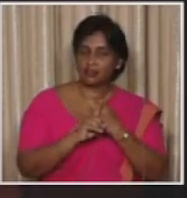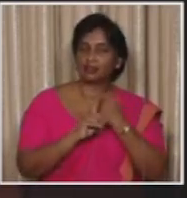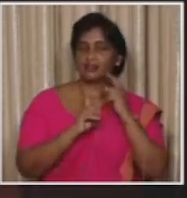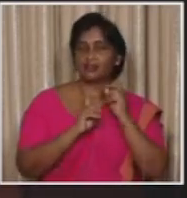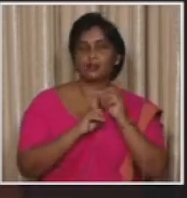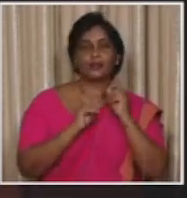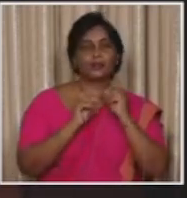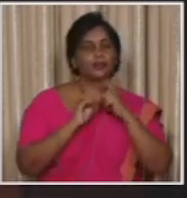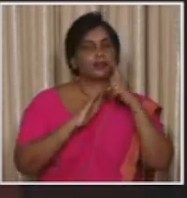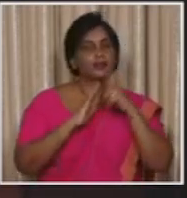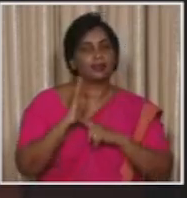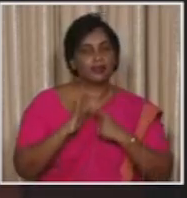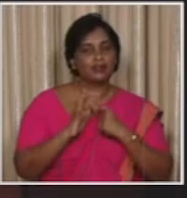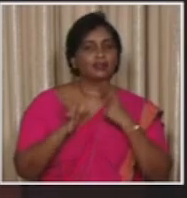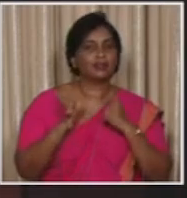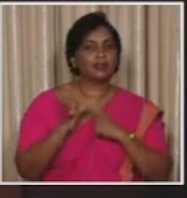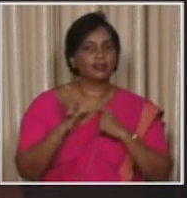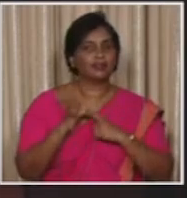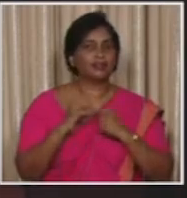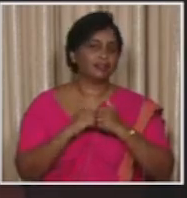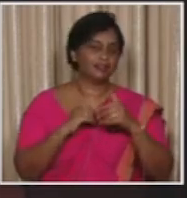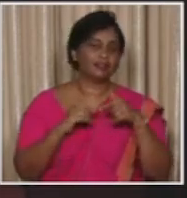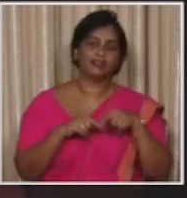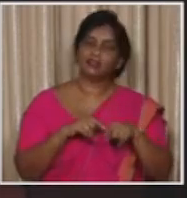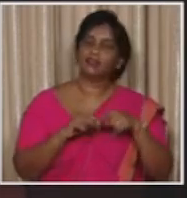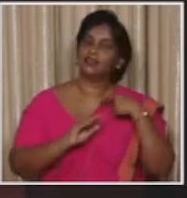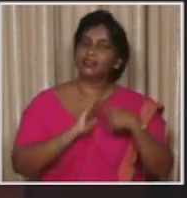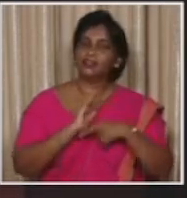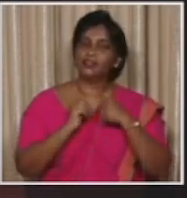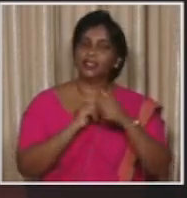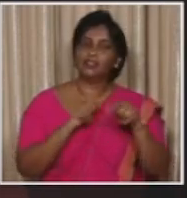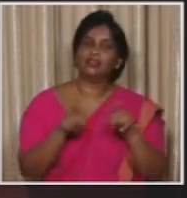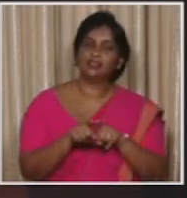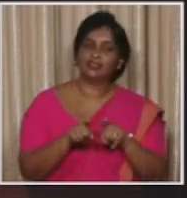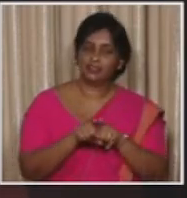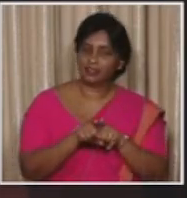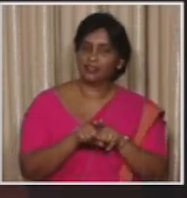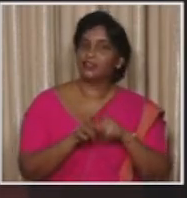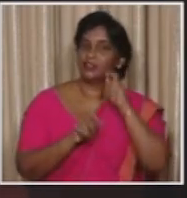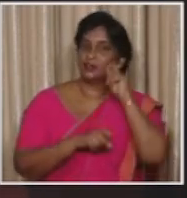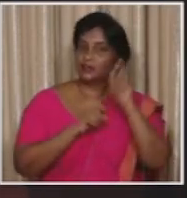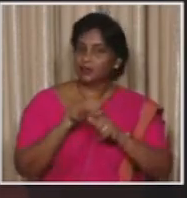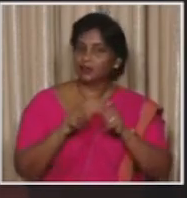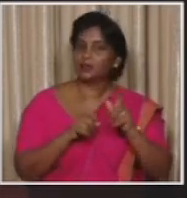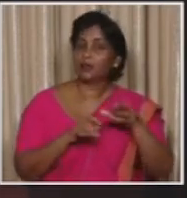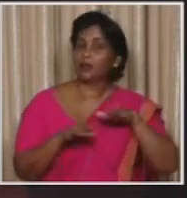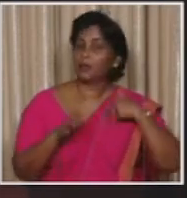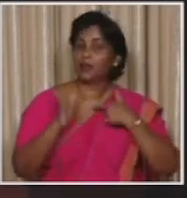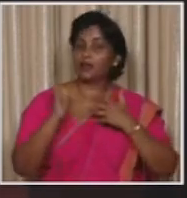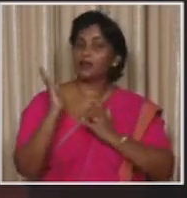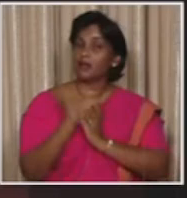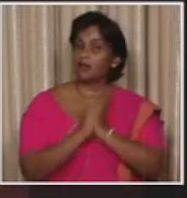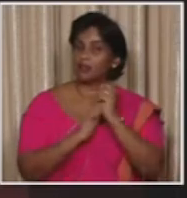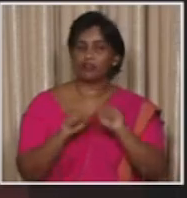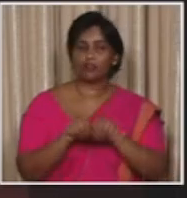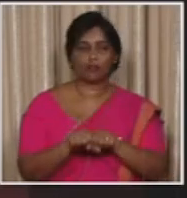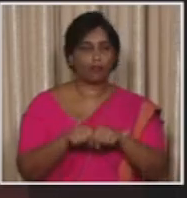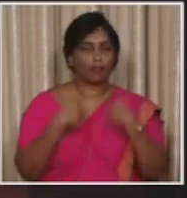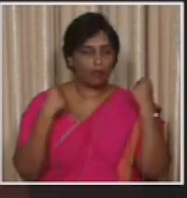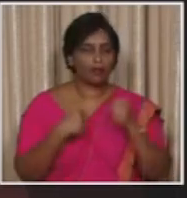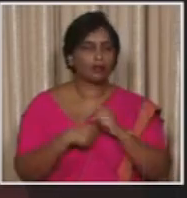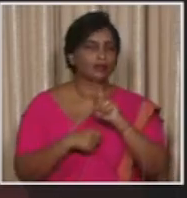PB ජයසුන්දර ආටිගල මේ රටේ ජනතාවගේ මූලික ඓතිහාසිකම් උල්ලංඝනය කරයි කියලා